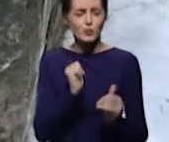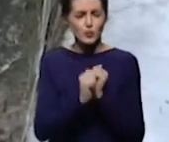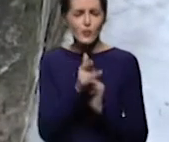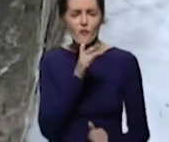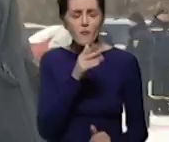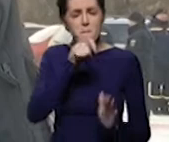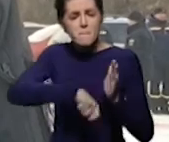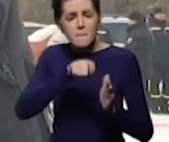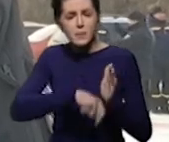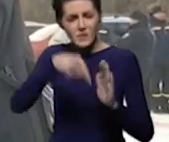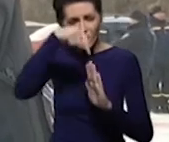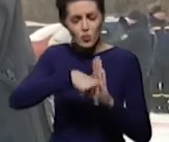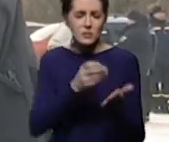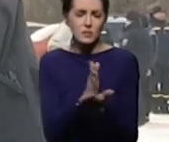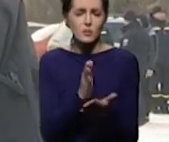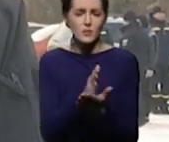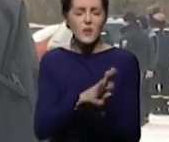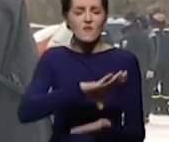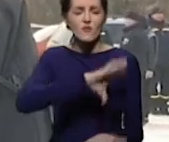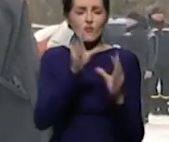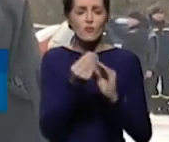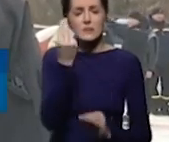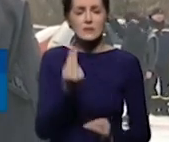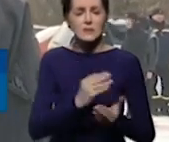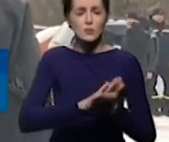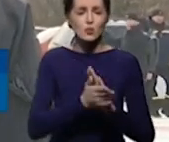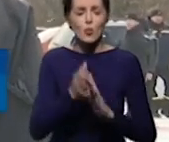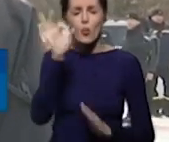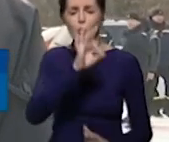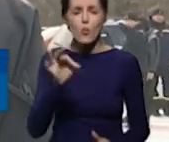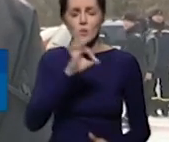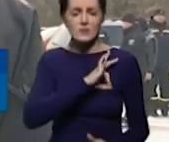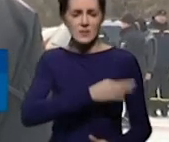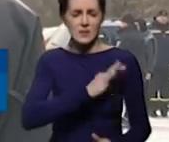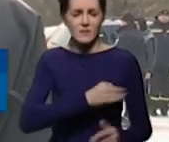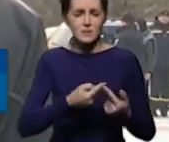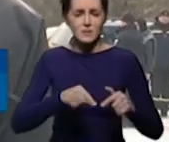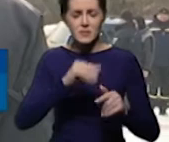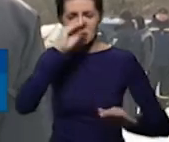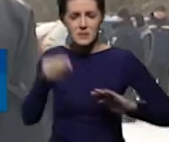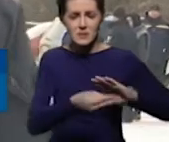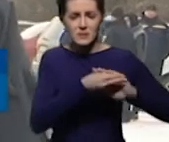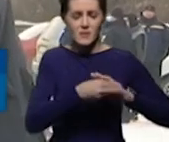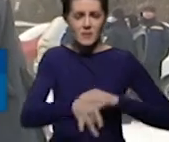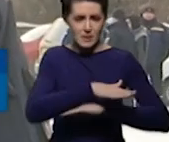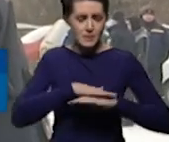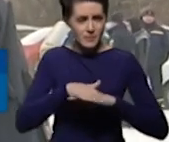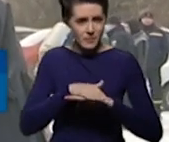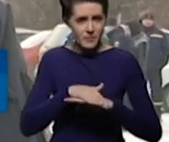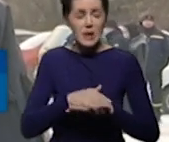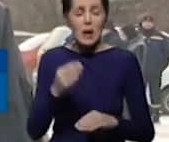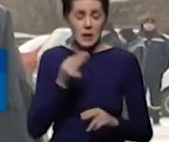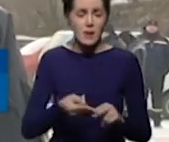стан споруд. В цілому ситуація, що стосується об'єктів цивільного захисту, укриттів, тому що задавали питання,